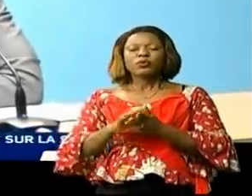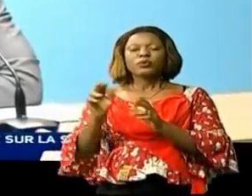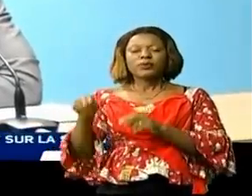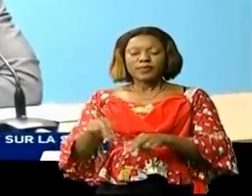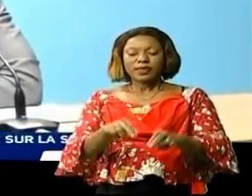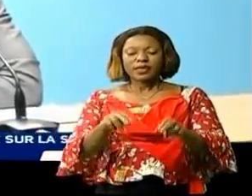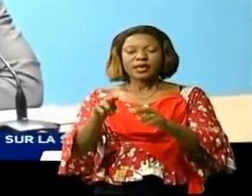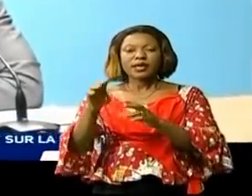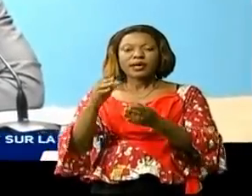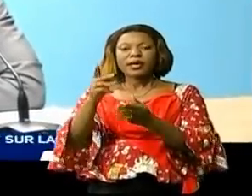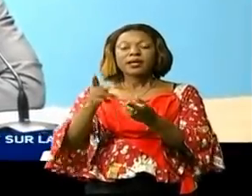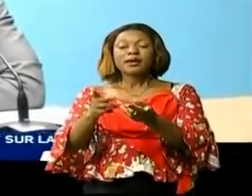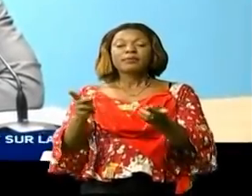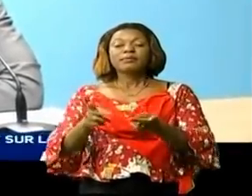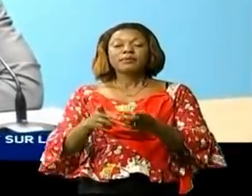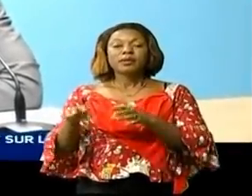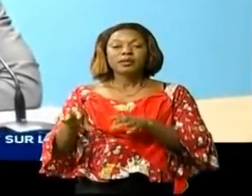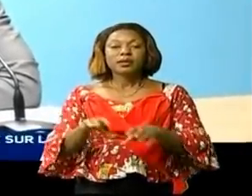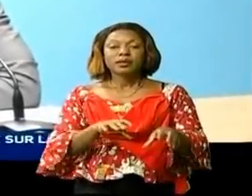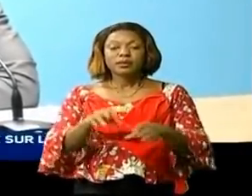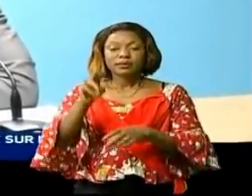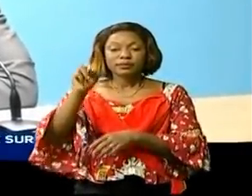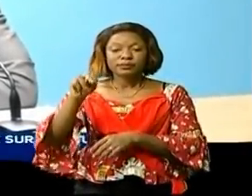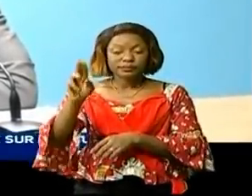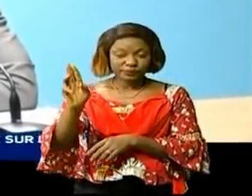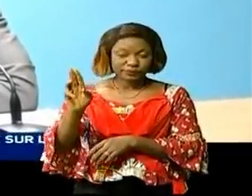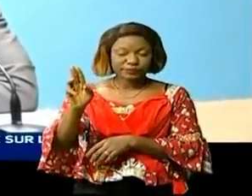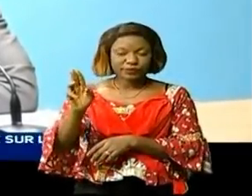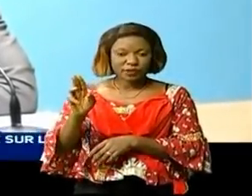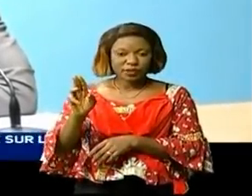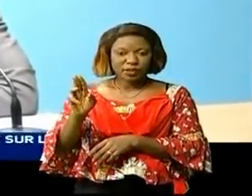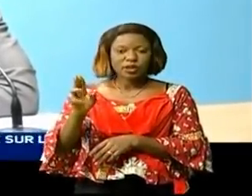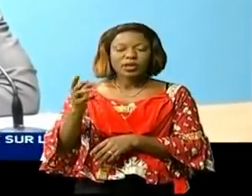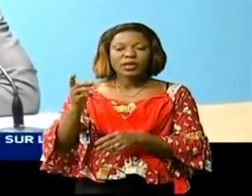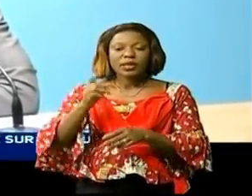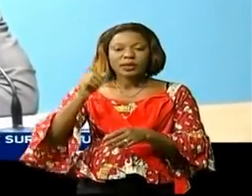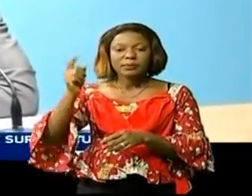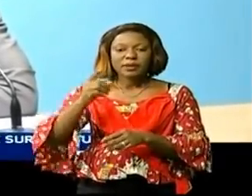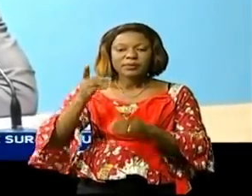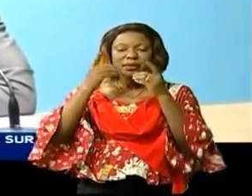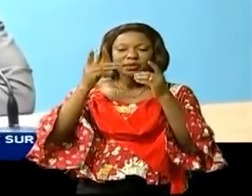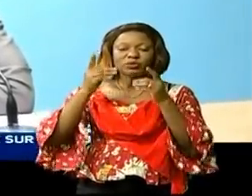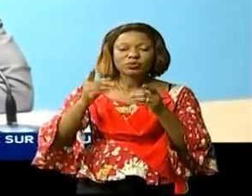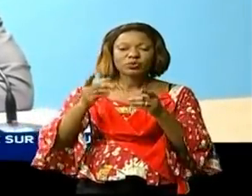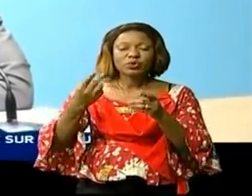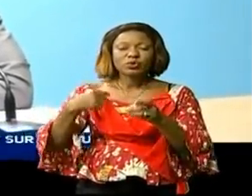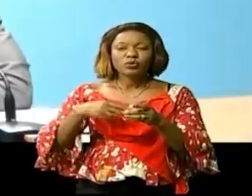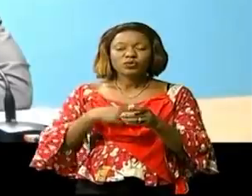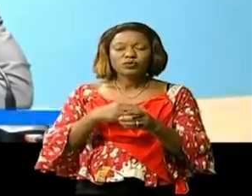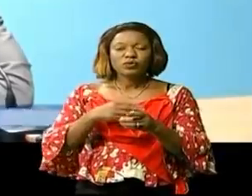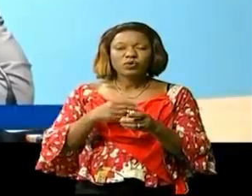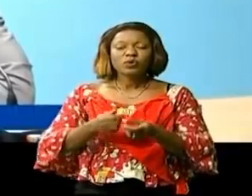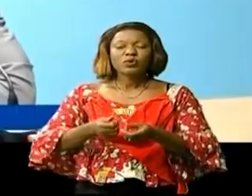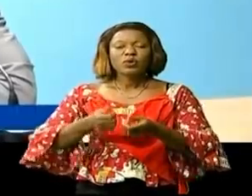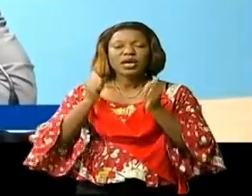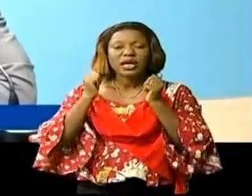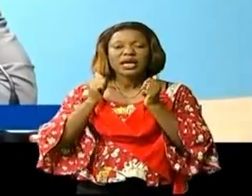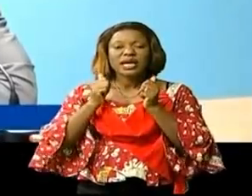et au plan d'action du secrétaire général des Nations Unies pour faire face et réprimer les discours de haine, le bureau conjoint, la MONUSCO